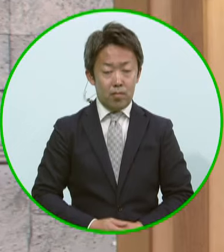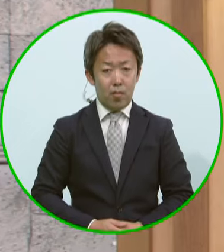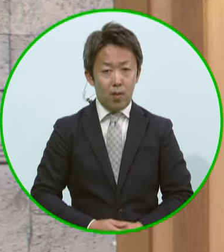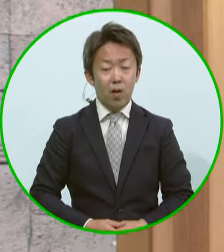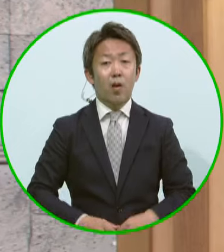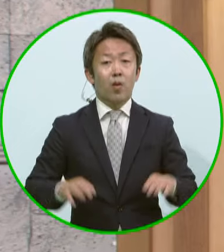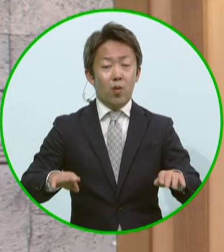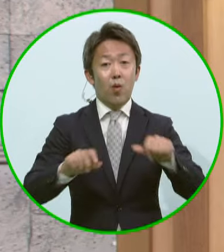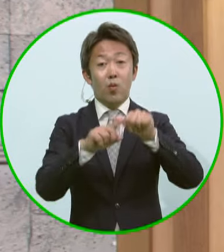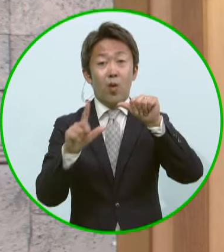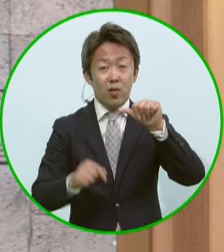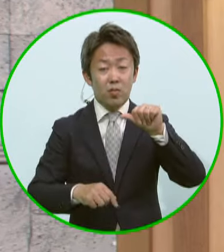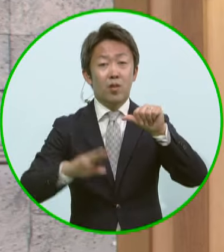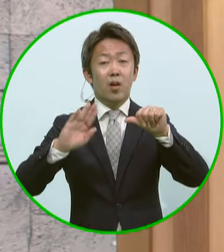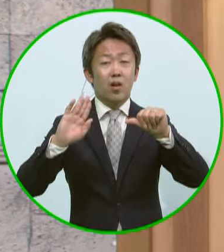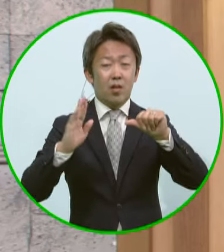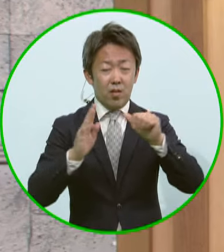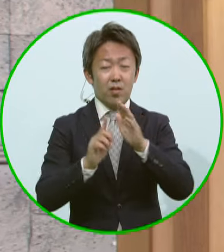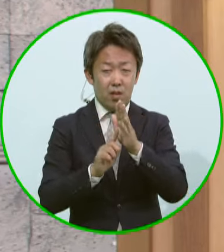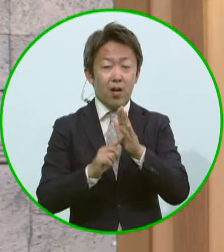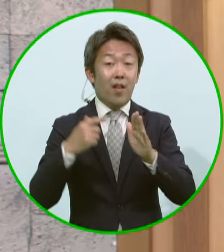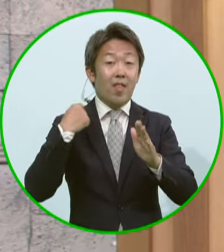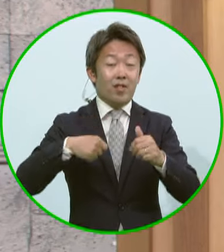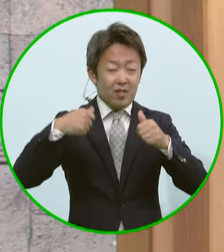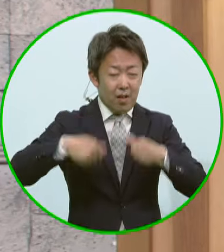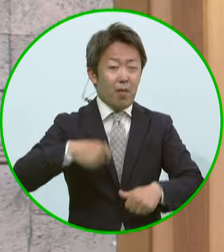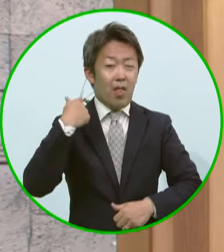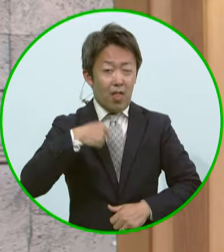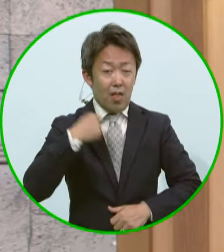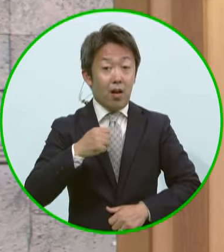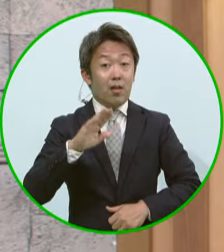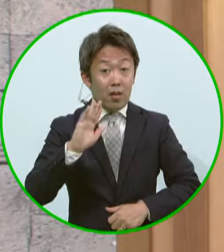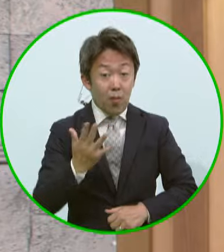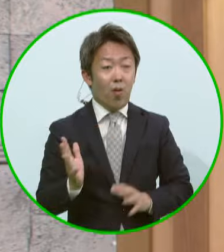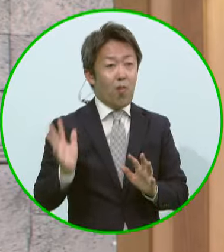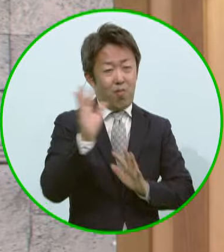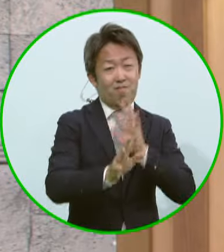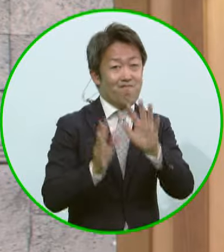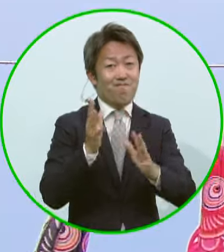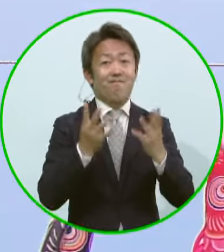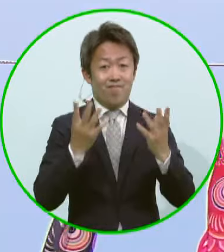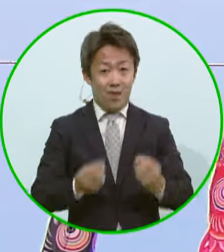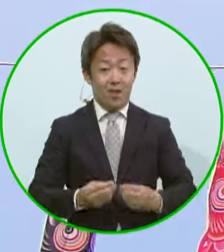季節外れの暑さにもかかわらず、多くの客が詰めかけました。